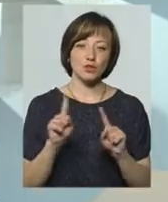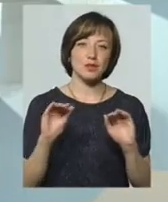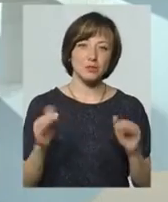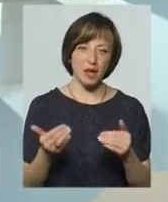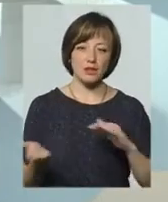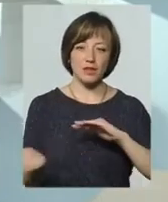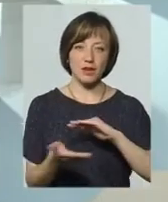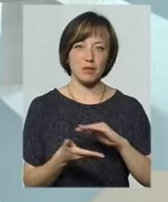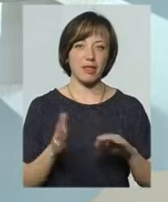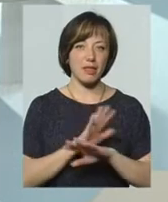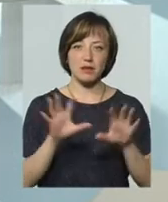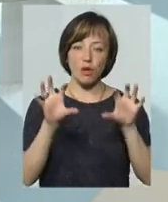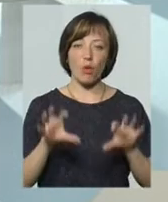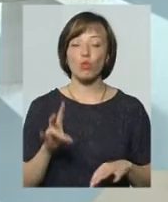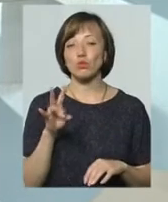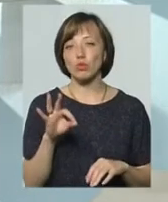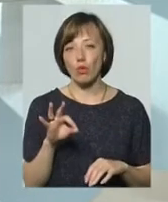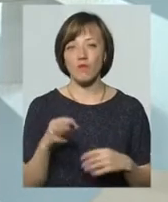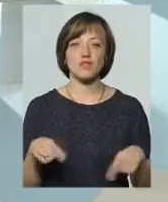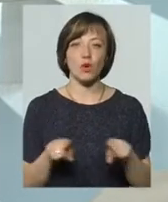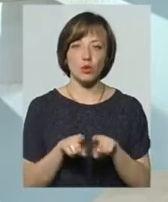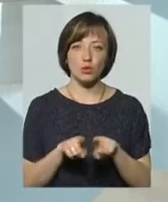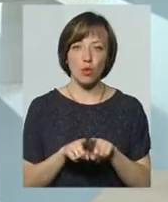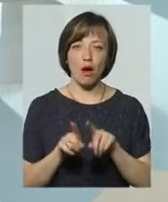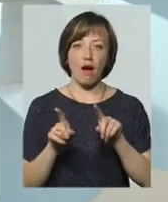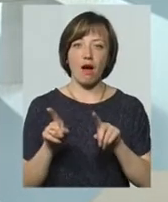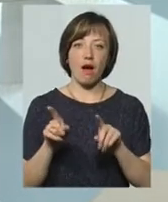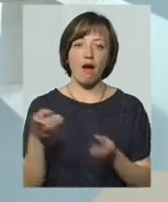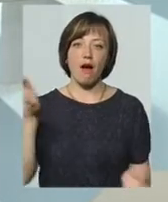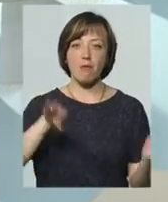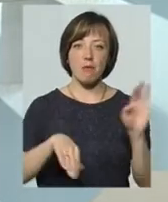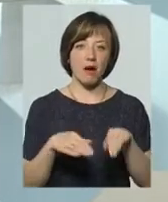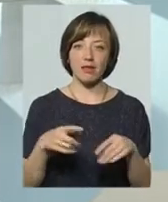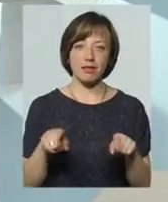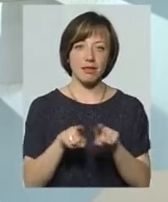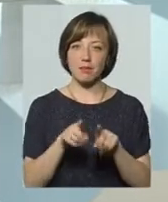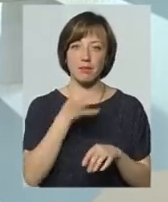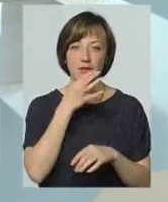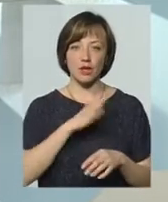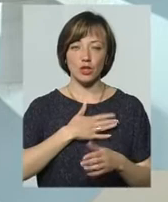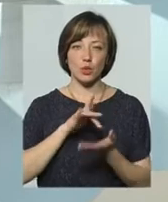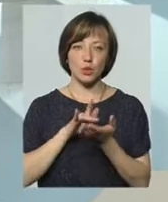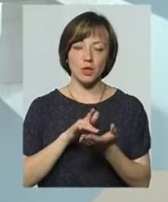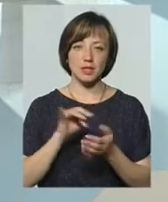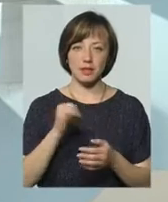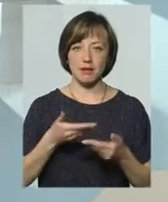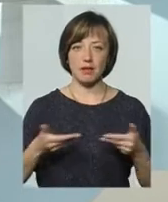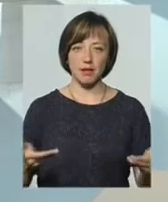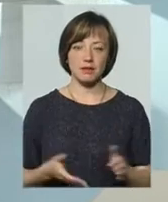плані неправомірної вирубки, але все одно Карпати стають не такими привабами для наших туристів і для